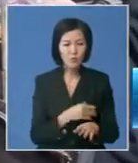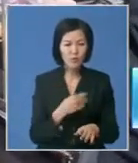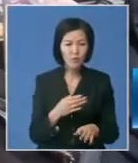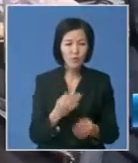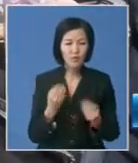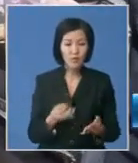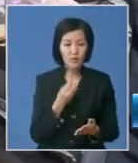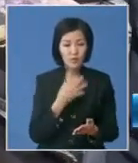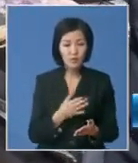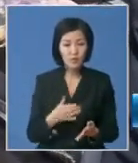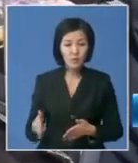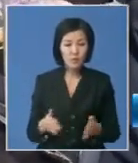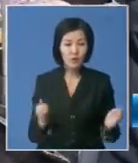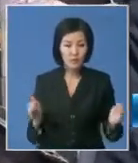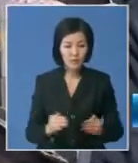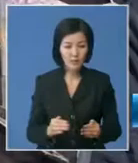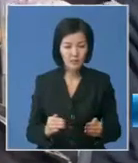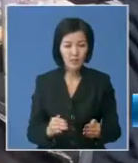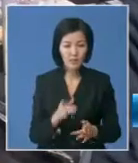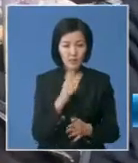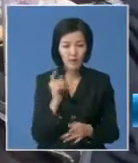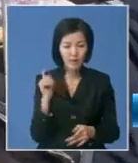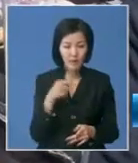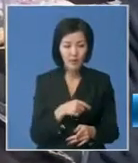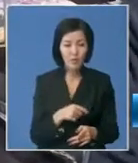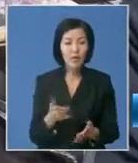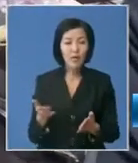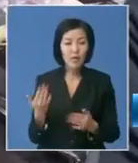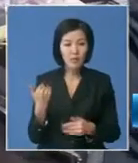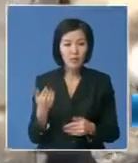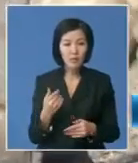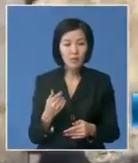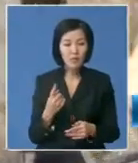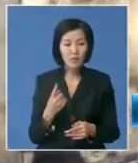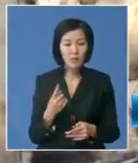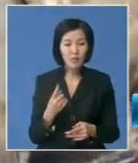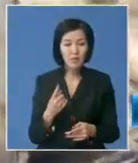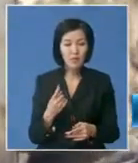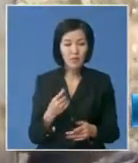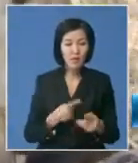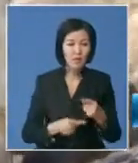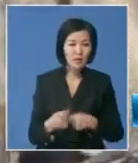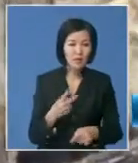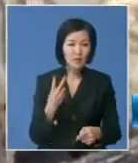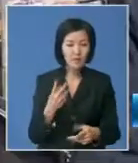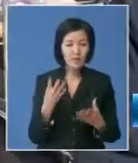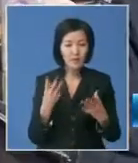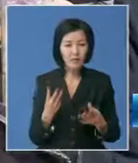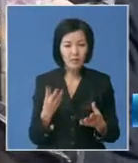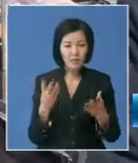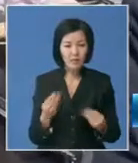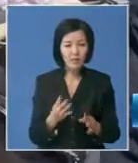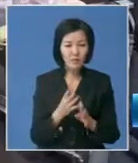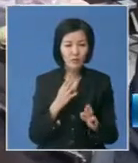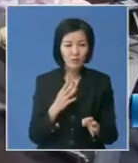стало хорошо 2 сократилось и время свое экономим раньше целый день труда ехали обратно еще один день очереди сутками